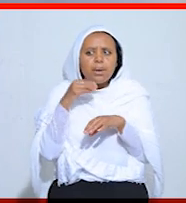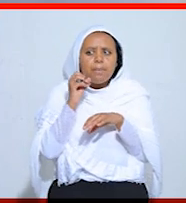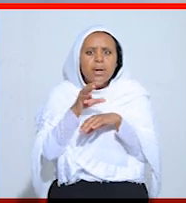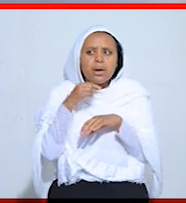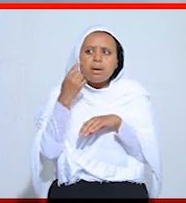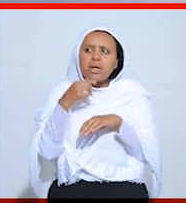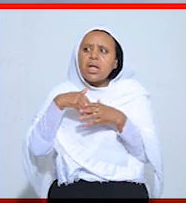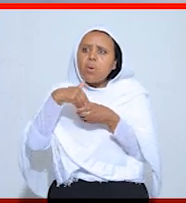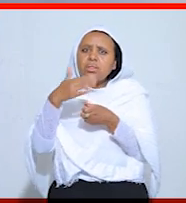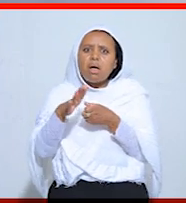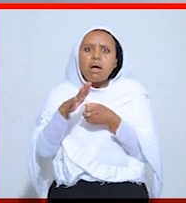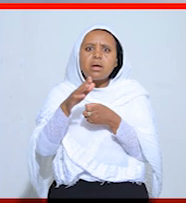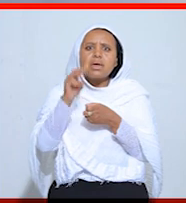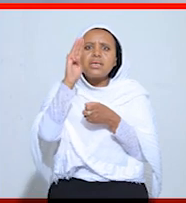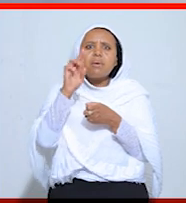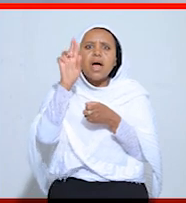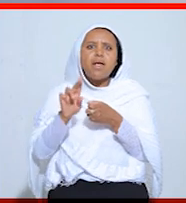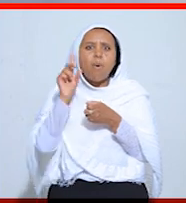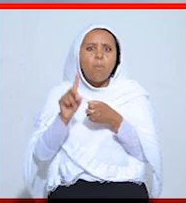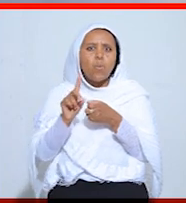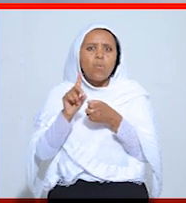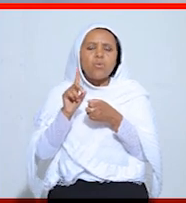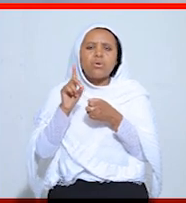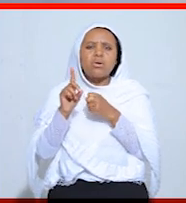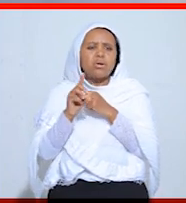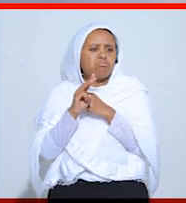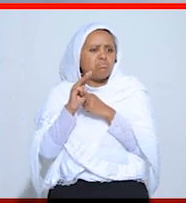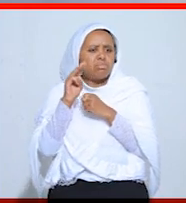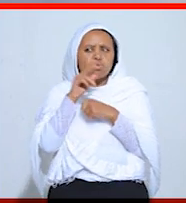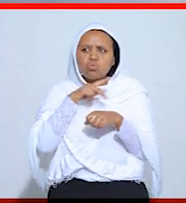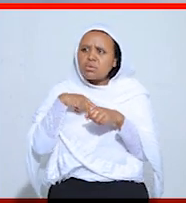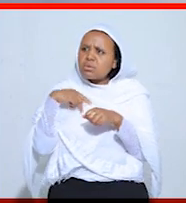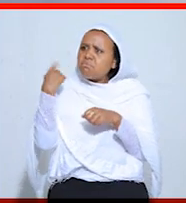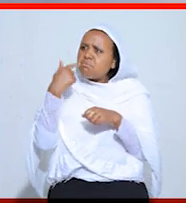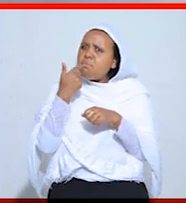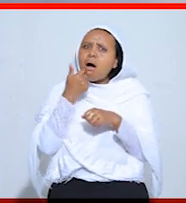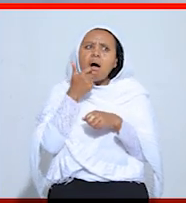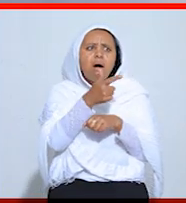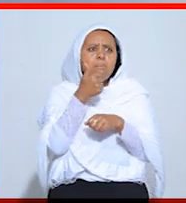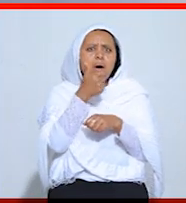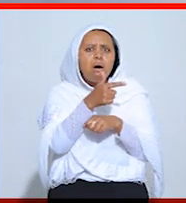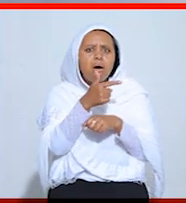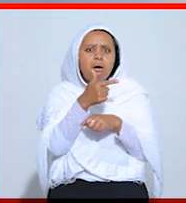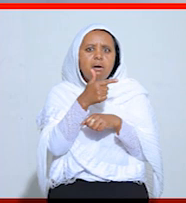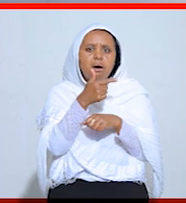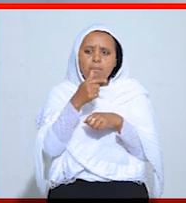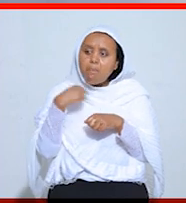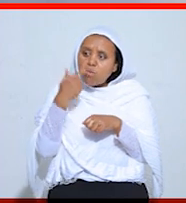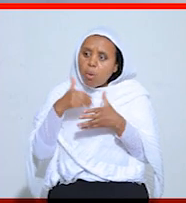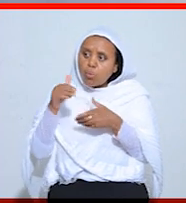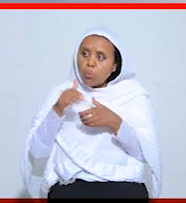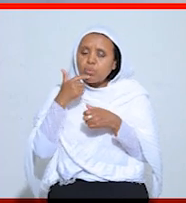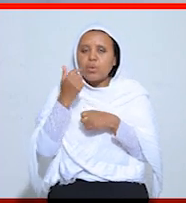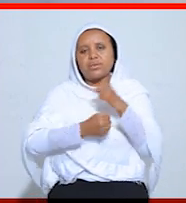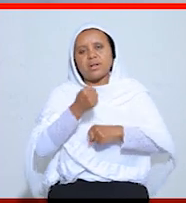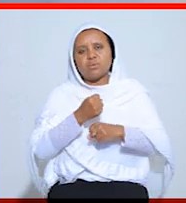ምክር እያወጣ ለሰማርያው ንጉስ የሚነግር ከመካከላችን ክፉ ሰው አለ፣ ይሄንን አውጣልና አስጨነቃቸው።